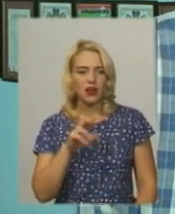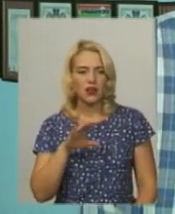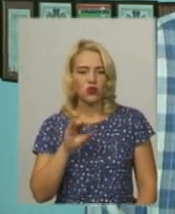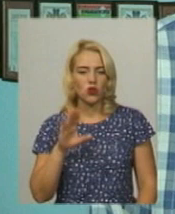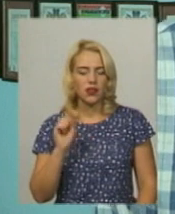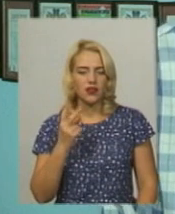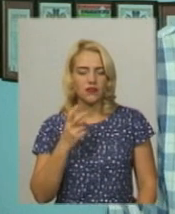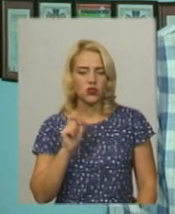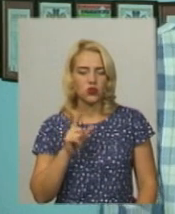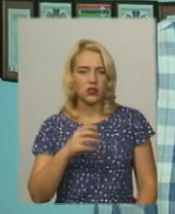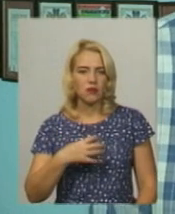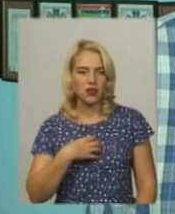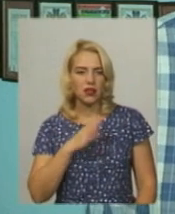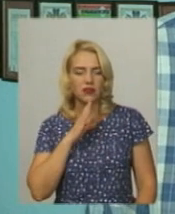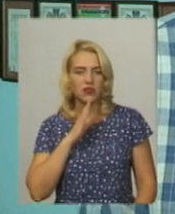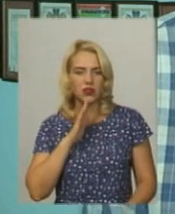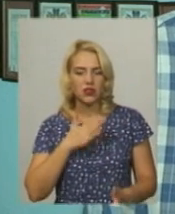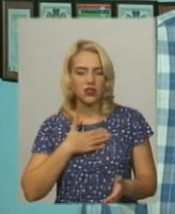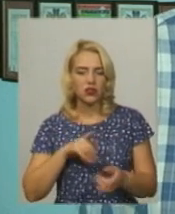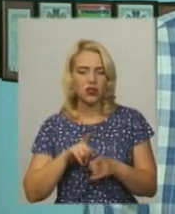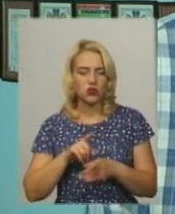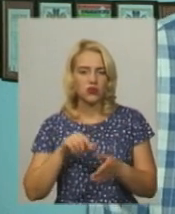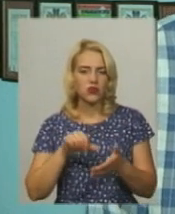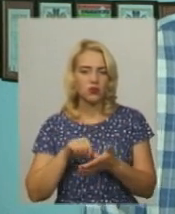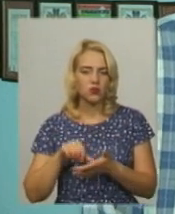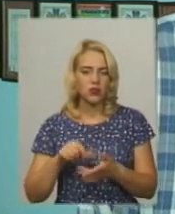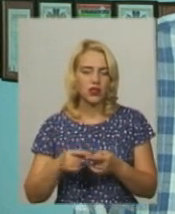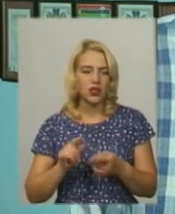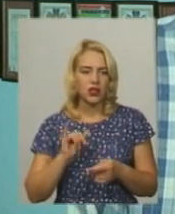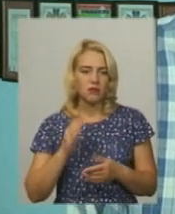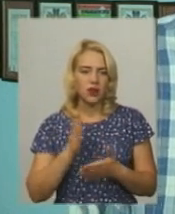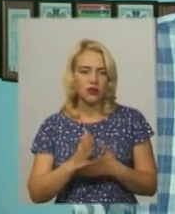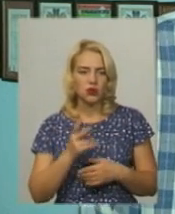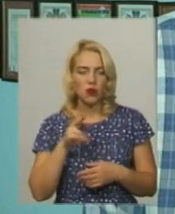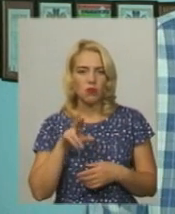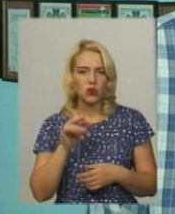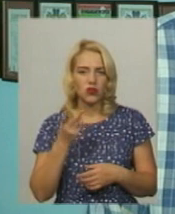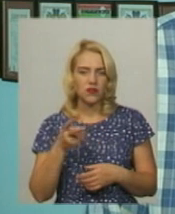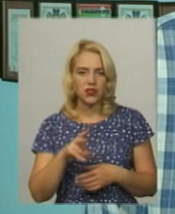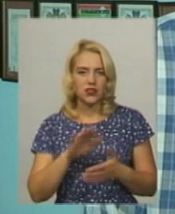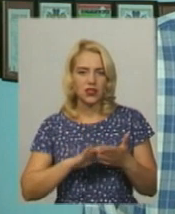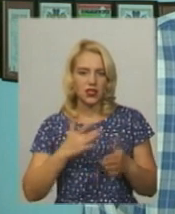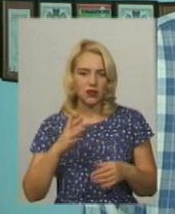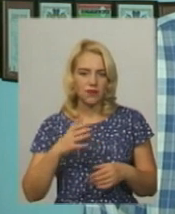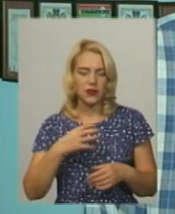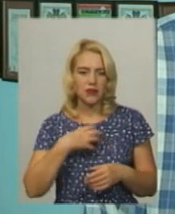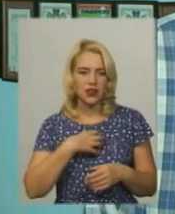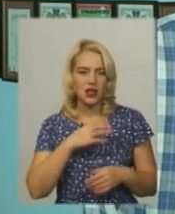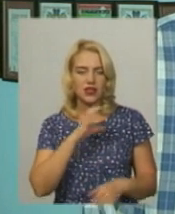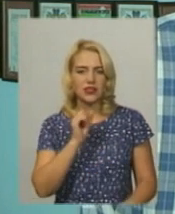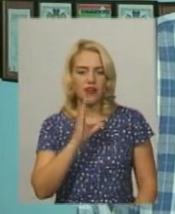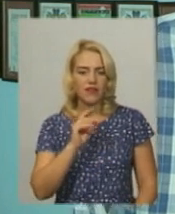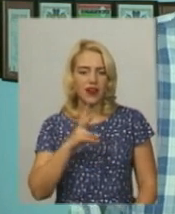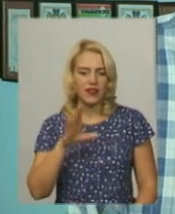медалі. Дівчата наші також виступили доволі таки гарно. Мають по 2 срібні медалі Савєлєва